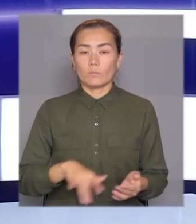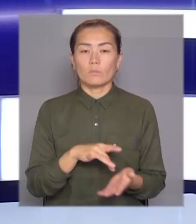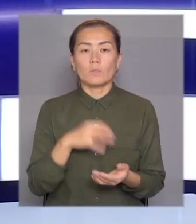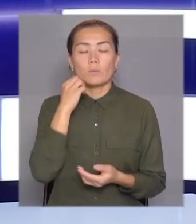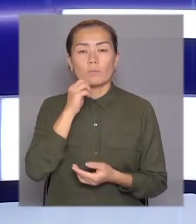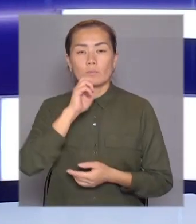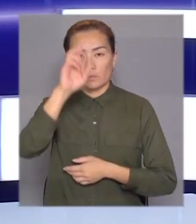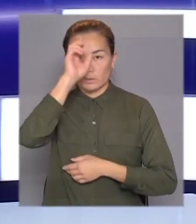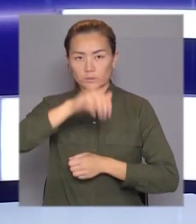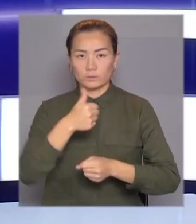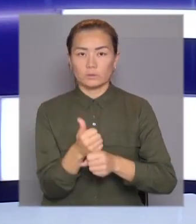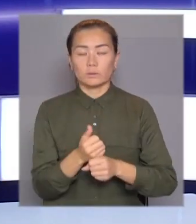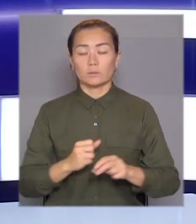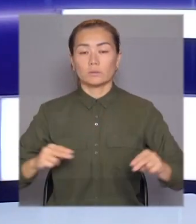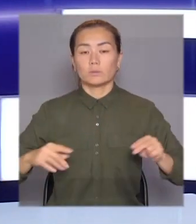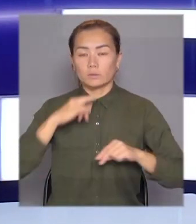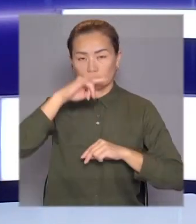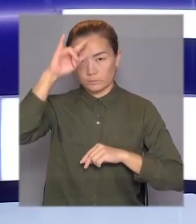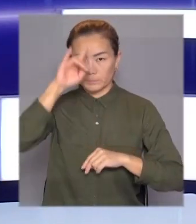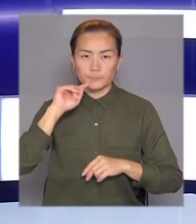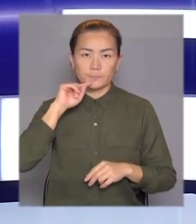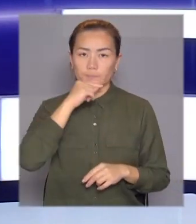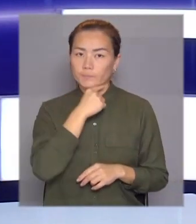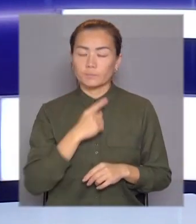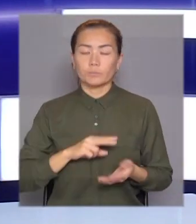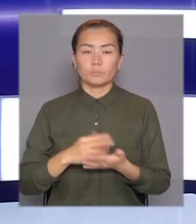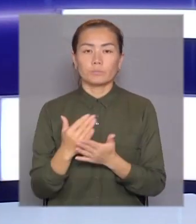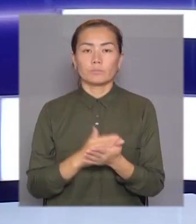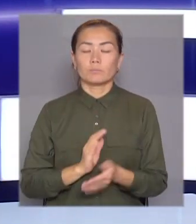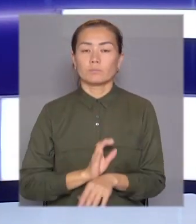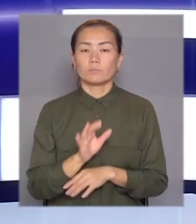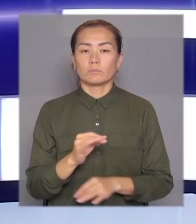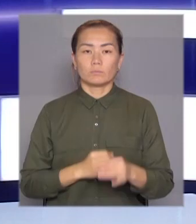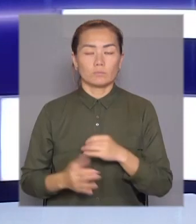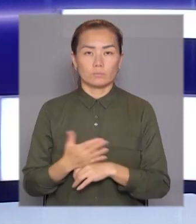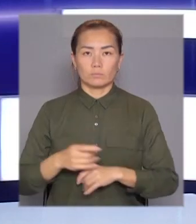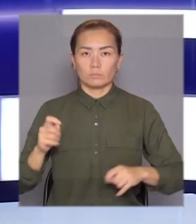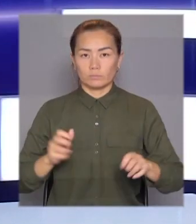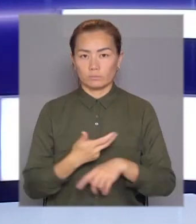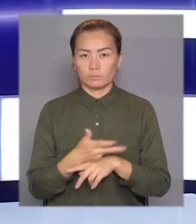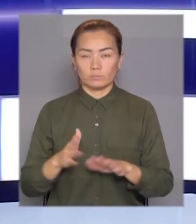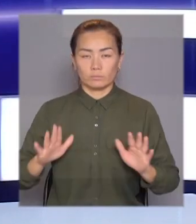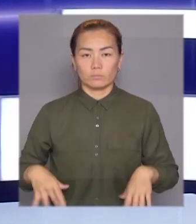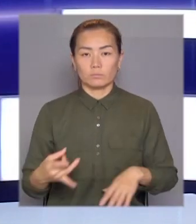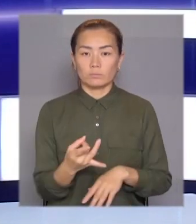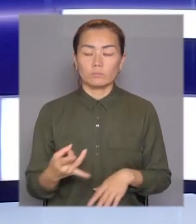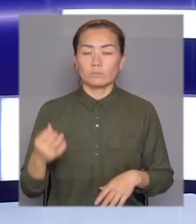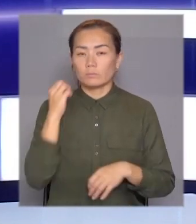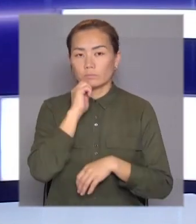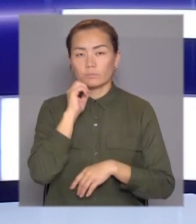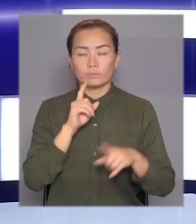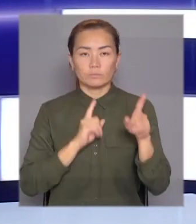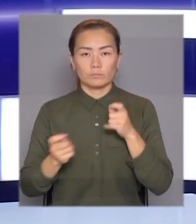Атыраулық ардагерлер мемлекет басшысының әділетті Қазақстанның экономикалық бағдаратты жолдауын талқылады. Бейнеконференцияға аудандардағы